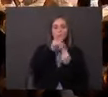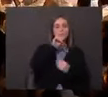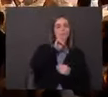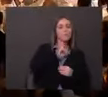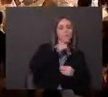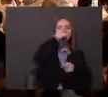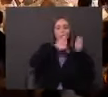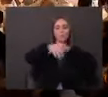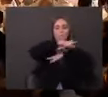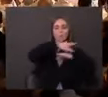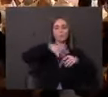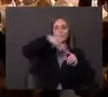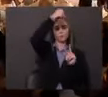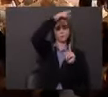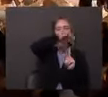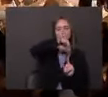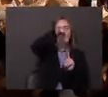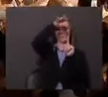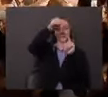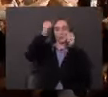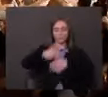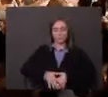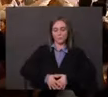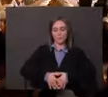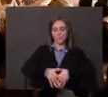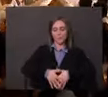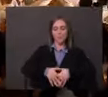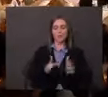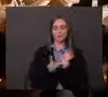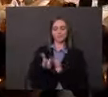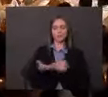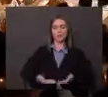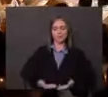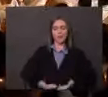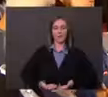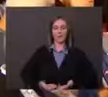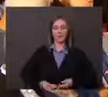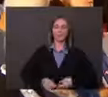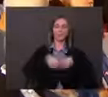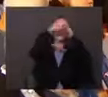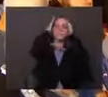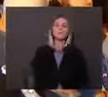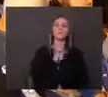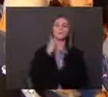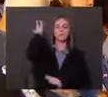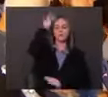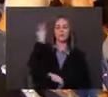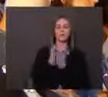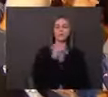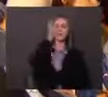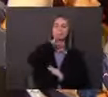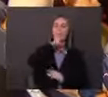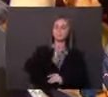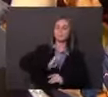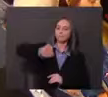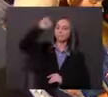thou amongst women, and blessed is the fruit of thy womb, Jesus. Santa Maria, Mãe de Deus, rogai